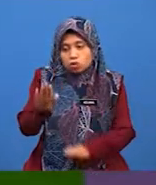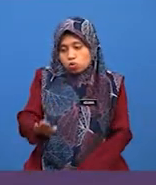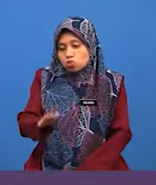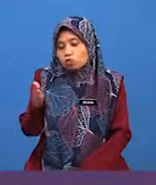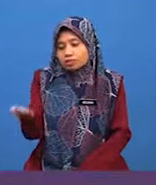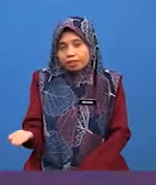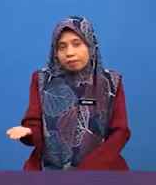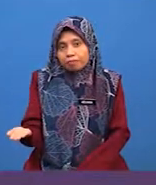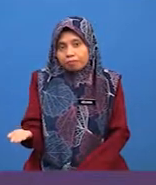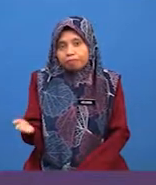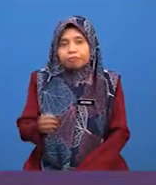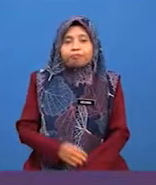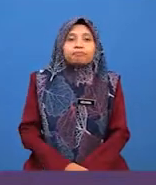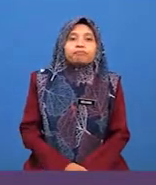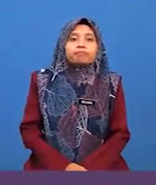songsang.